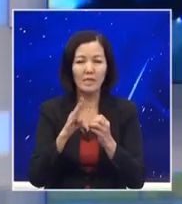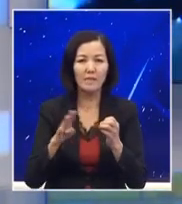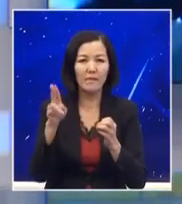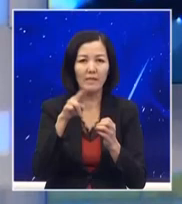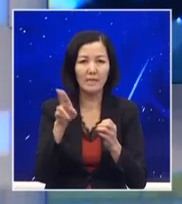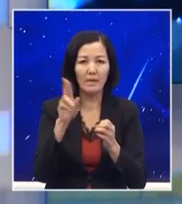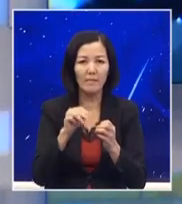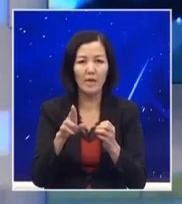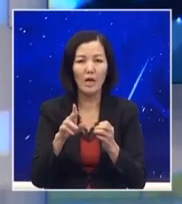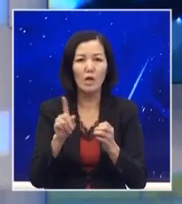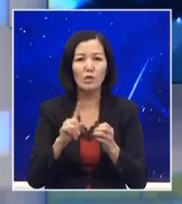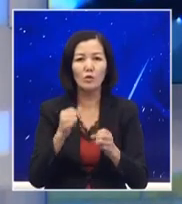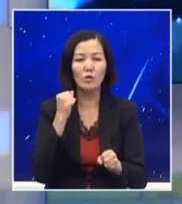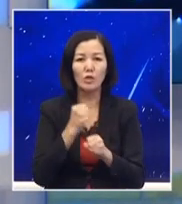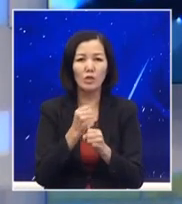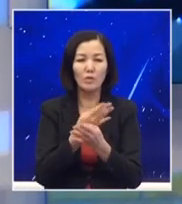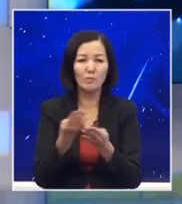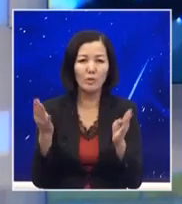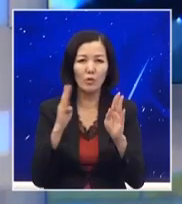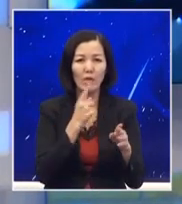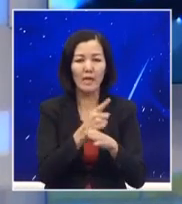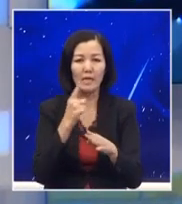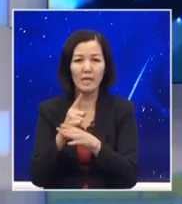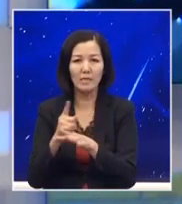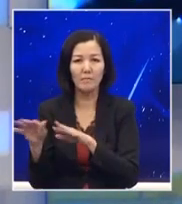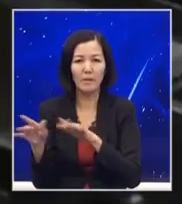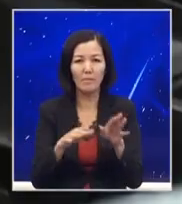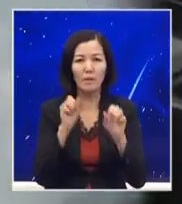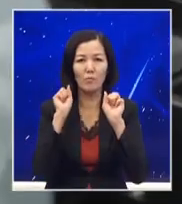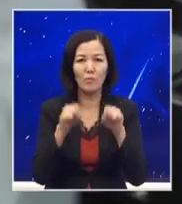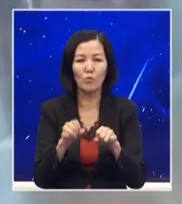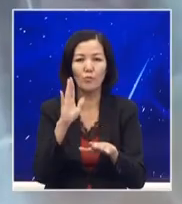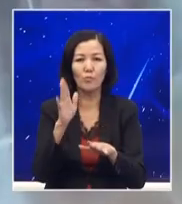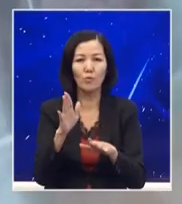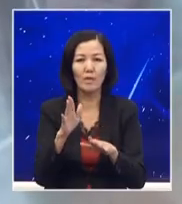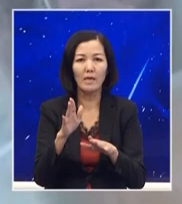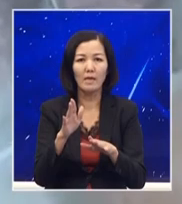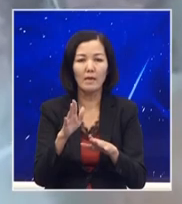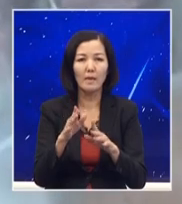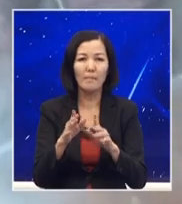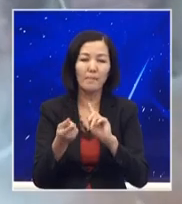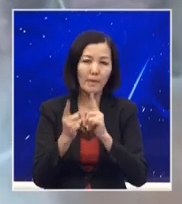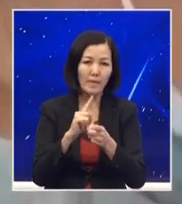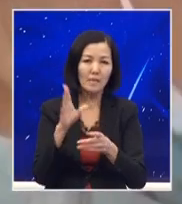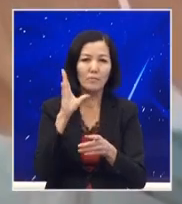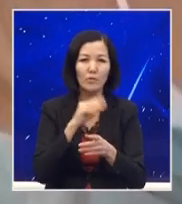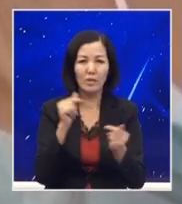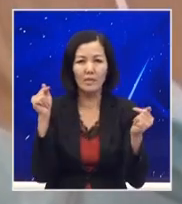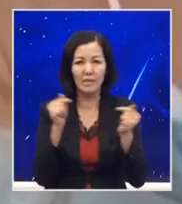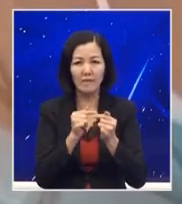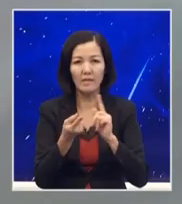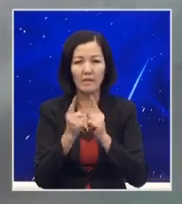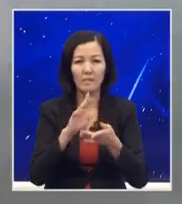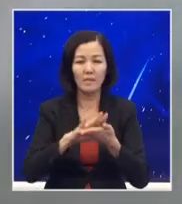14 декабря. Отмечается, что режим и сроки ограничительных мероприятий могут быть пересмотрены в соответствии с